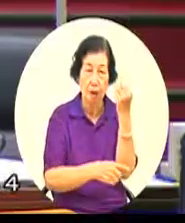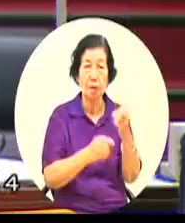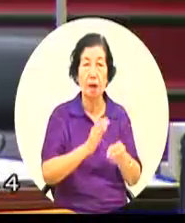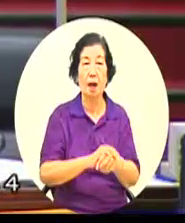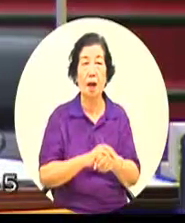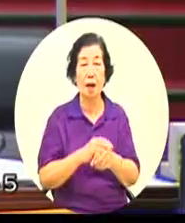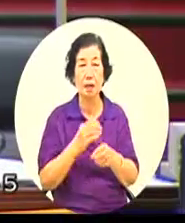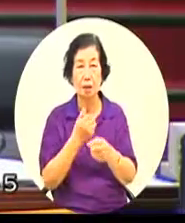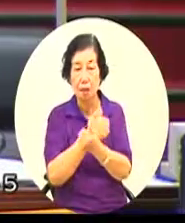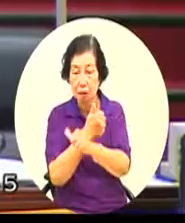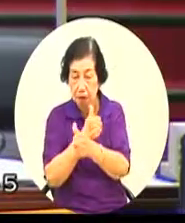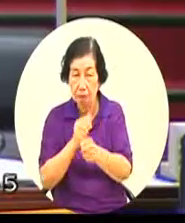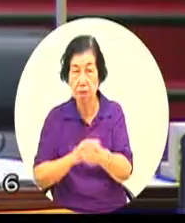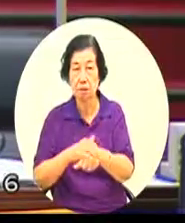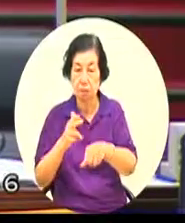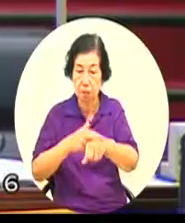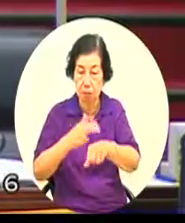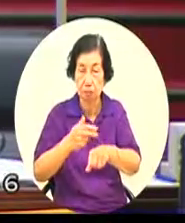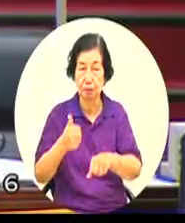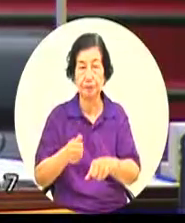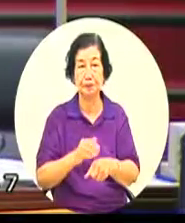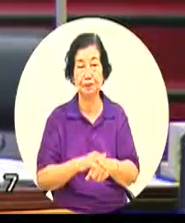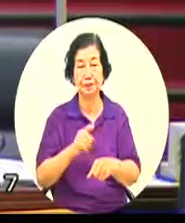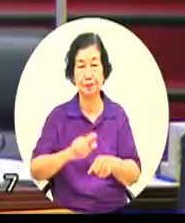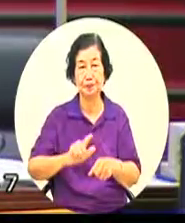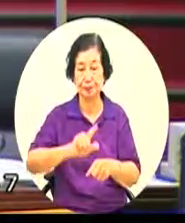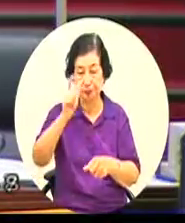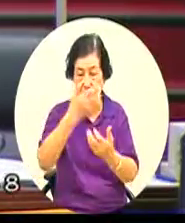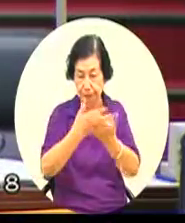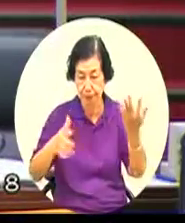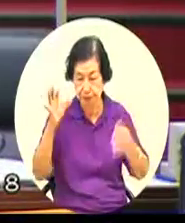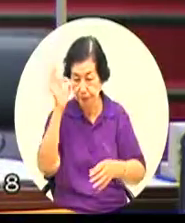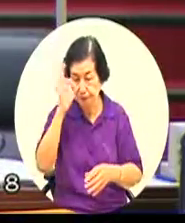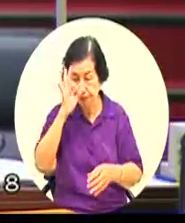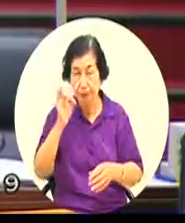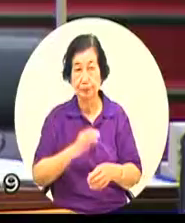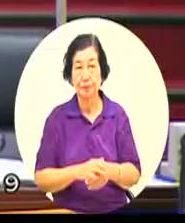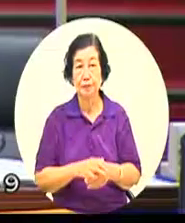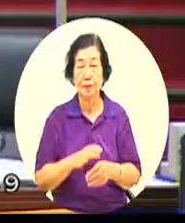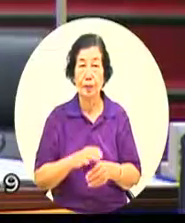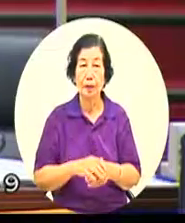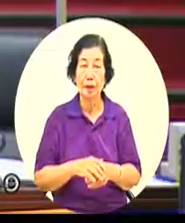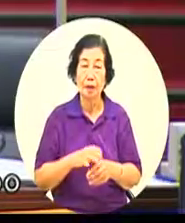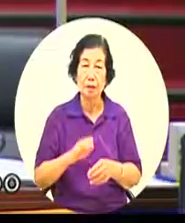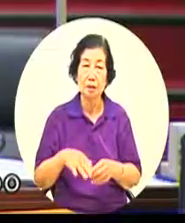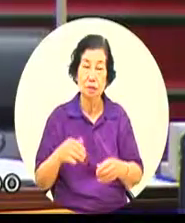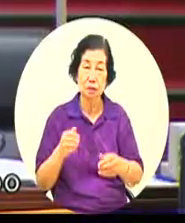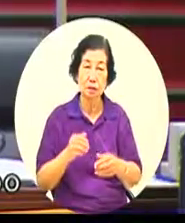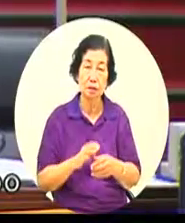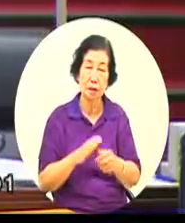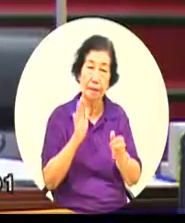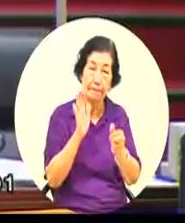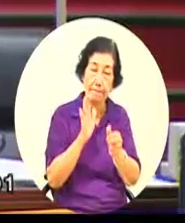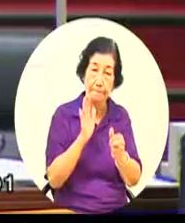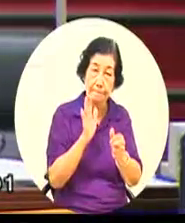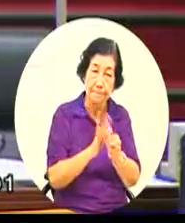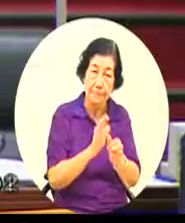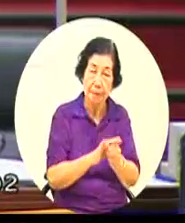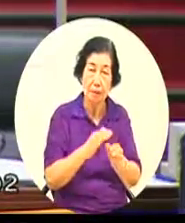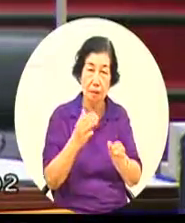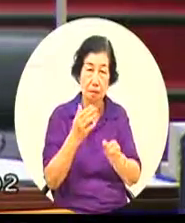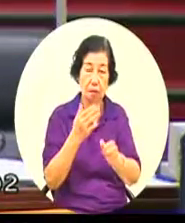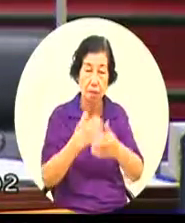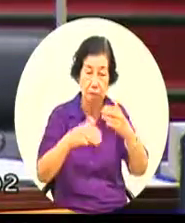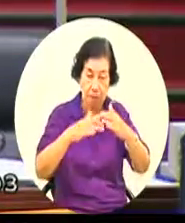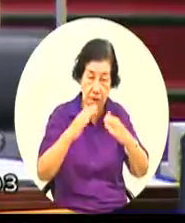上，你都不用花钱去学。所以这个不是在取代学校的教学，学校教学呢有很多多元